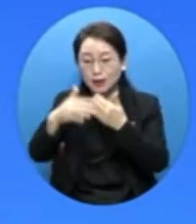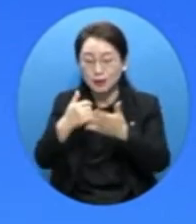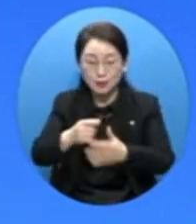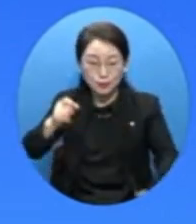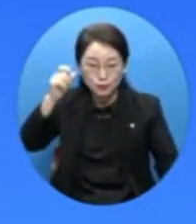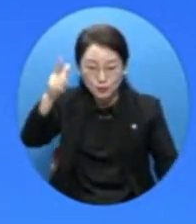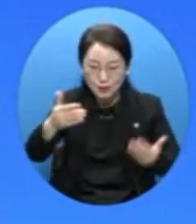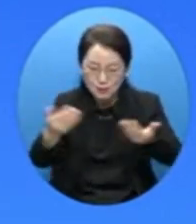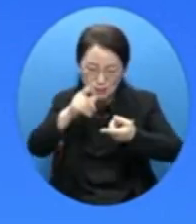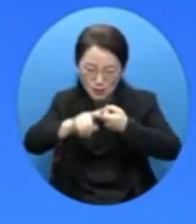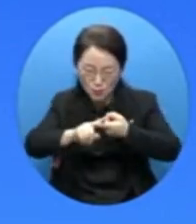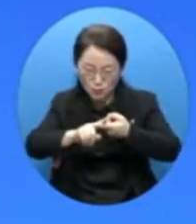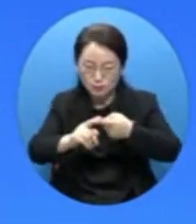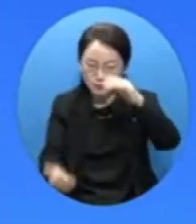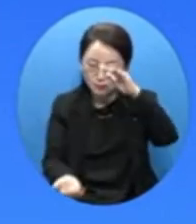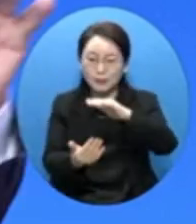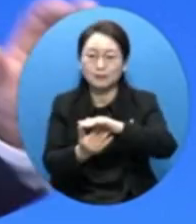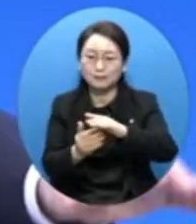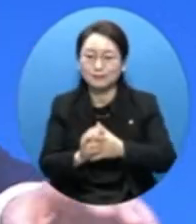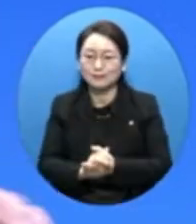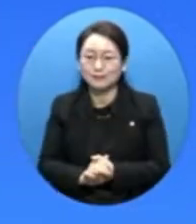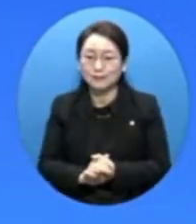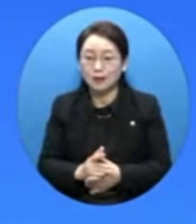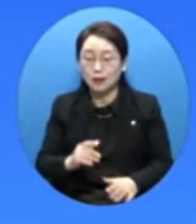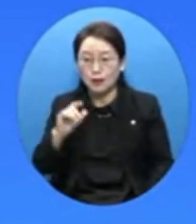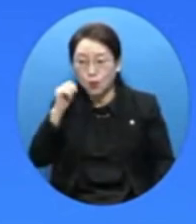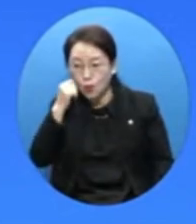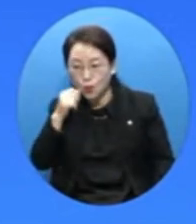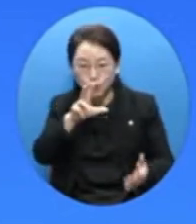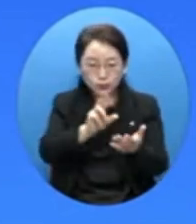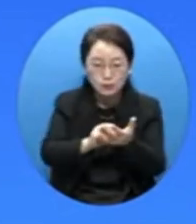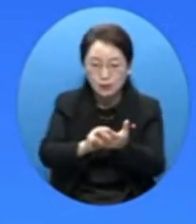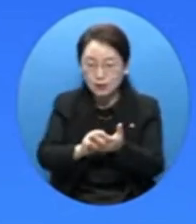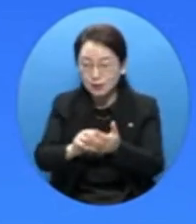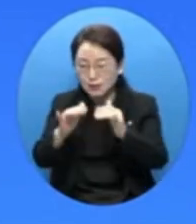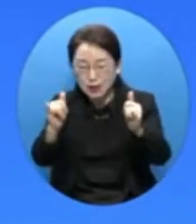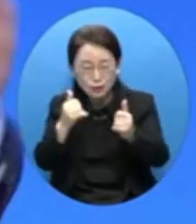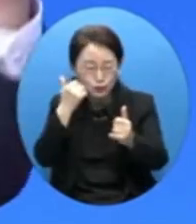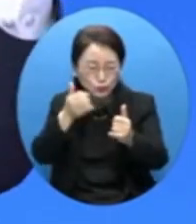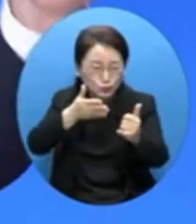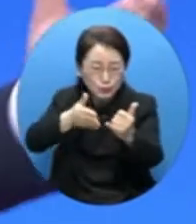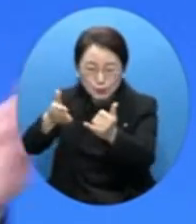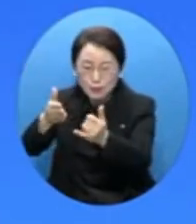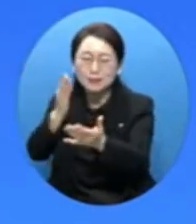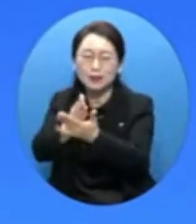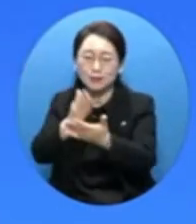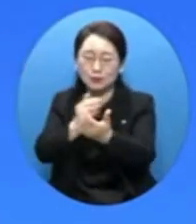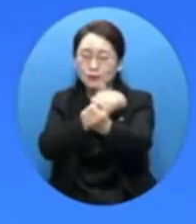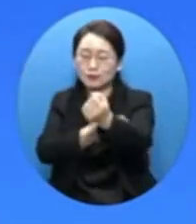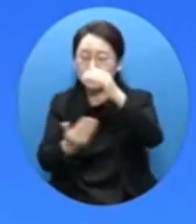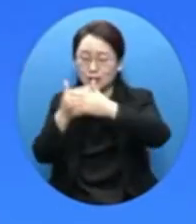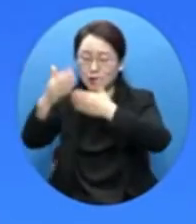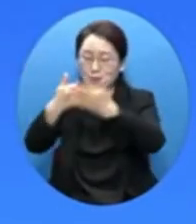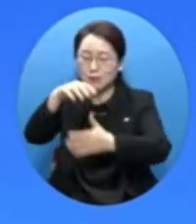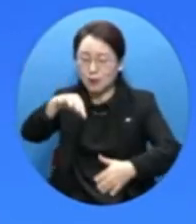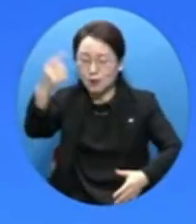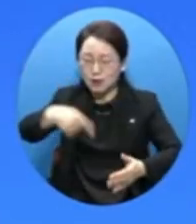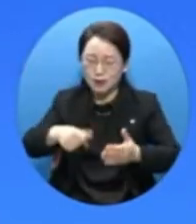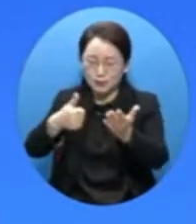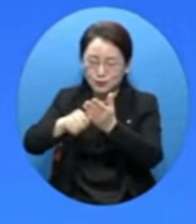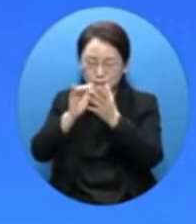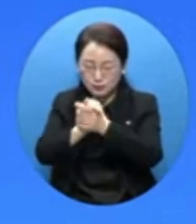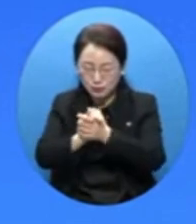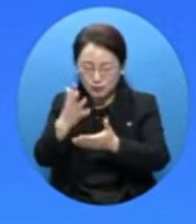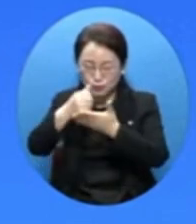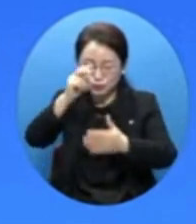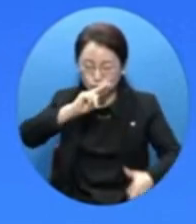역사가 일어나는 것입니다. 어려움 만났을 때, 문제를 만났을 때 사람을 찾아가지 말고 전지전능하신 하나님 앞에 엎드려 눈물로 기도하며